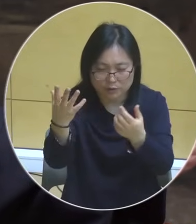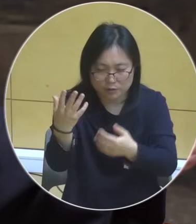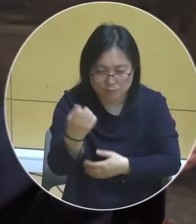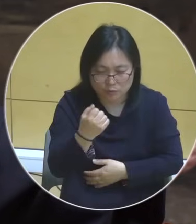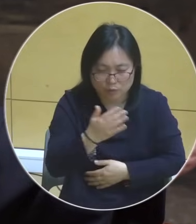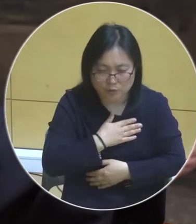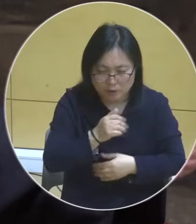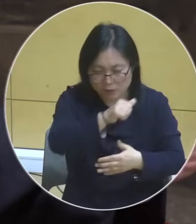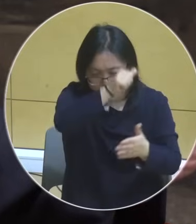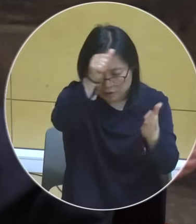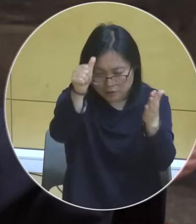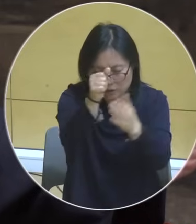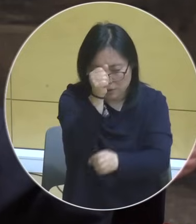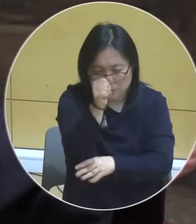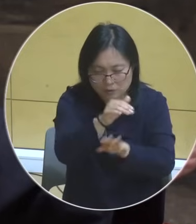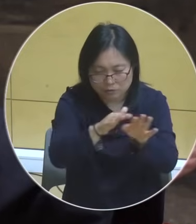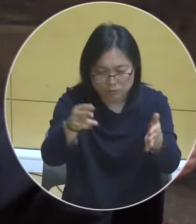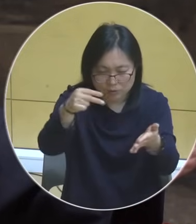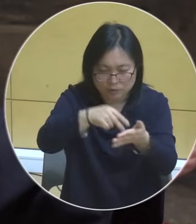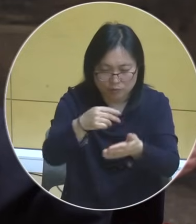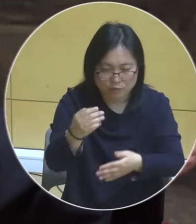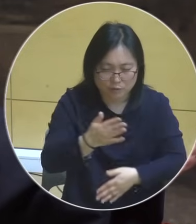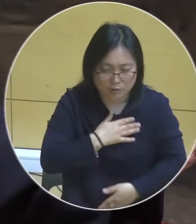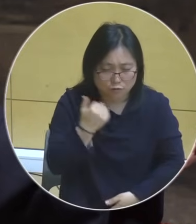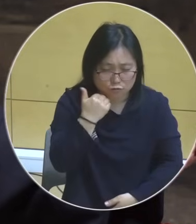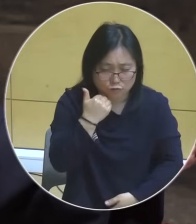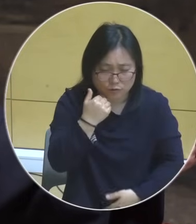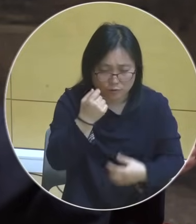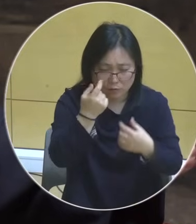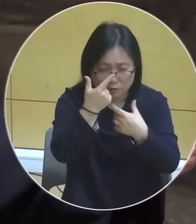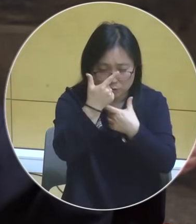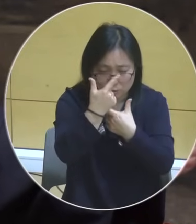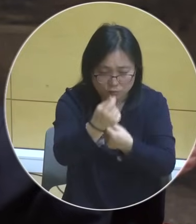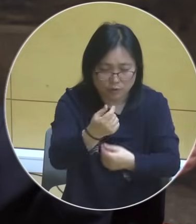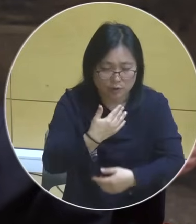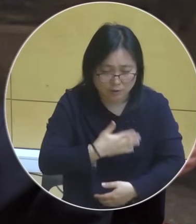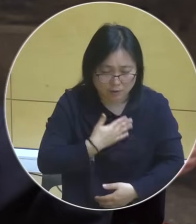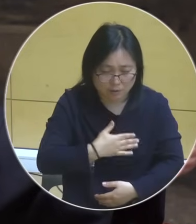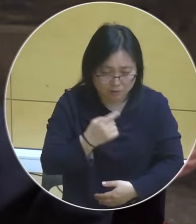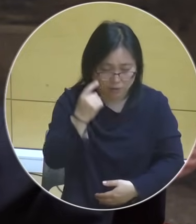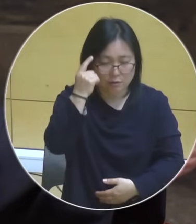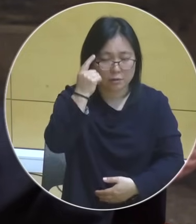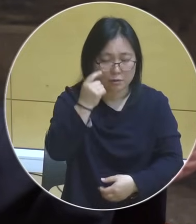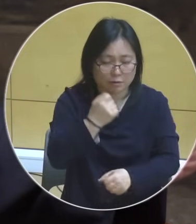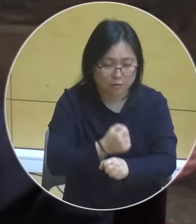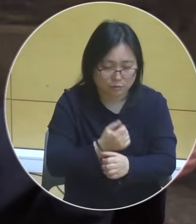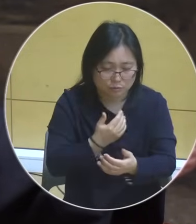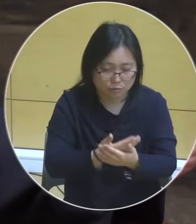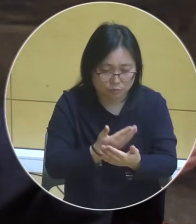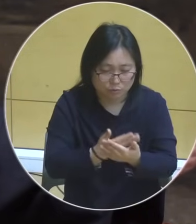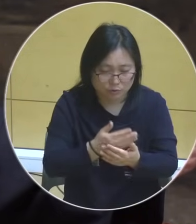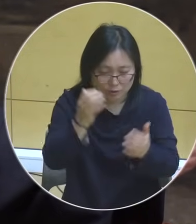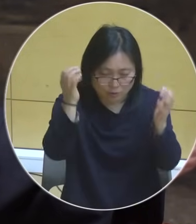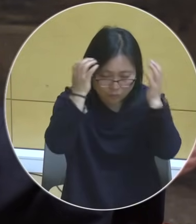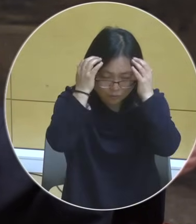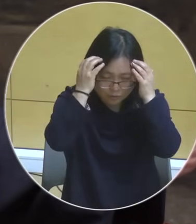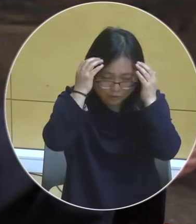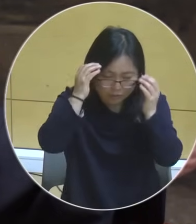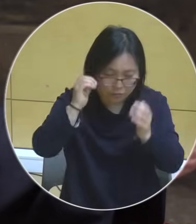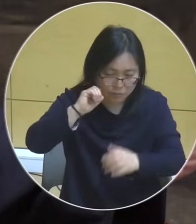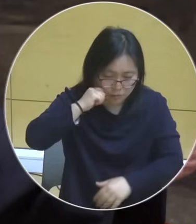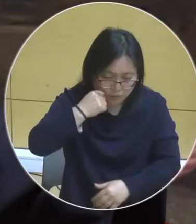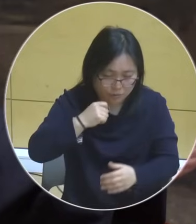기준을 세우고 나의 정체성을 다시금 정확하게 정립하며 그리고 이 고난과 시련